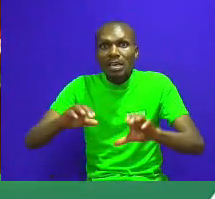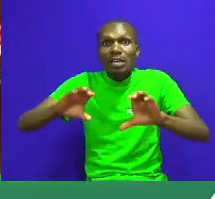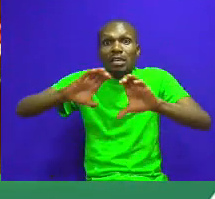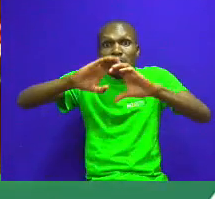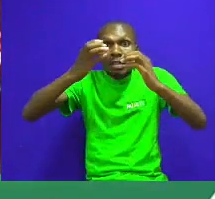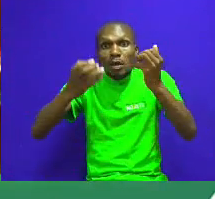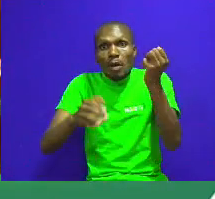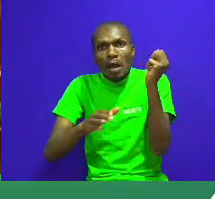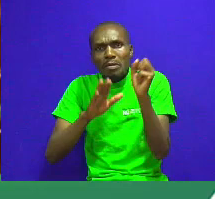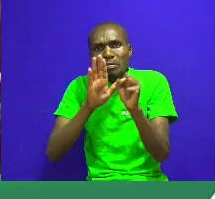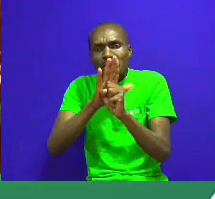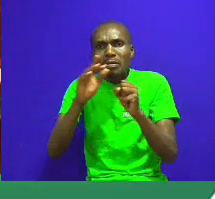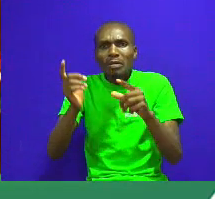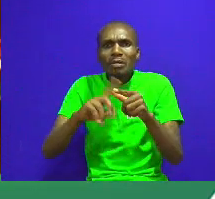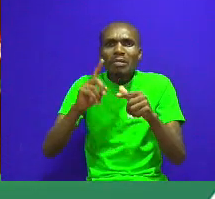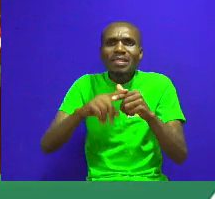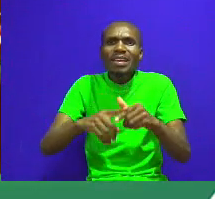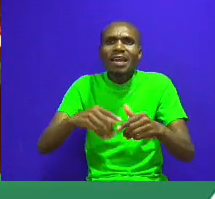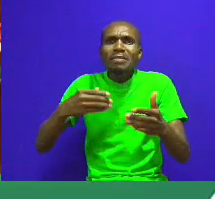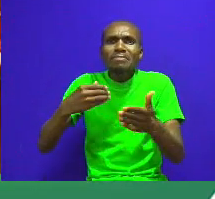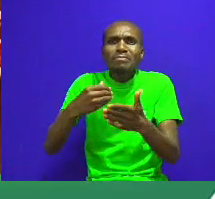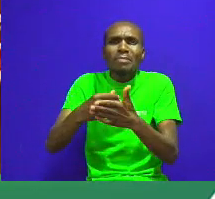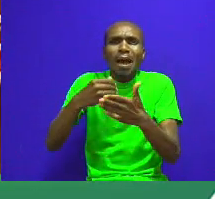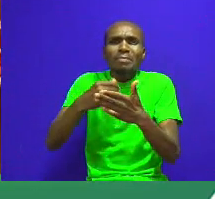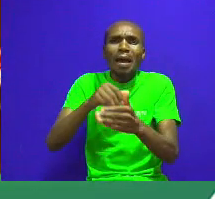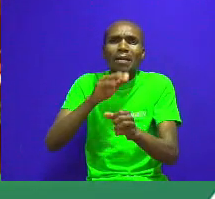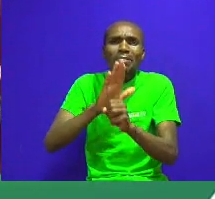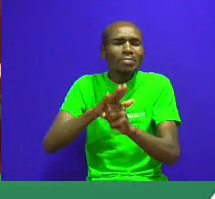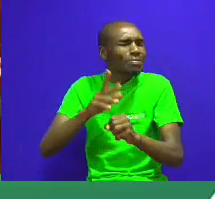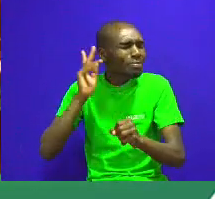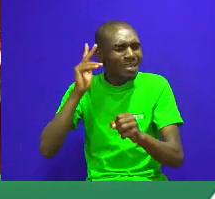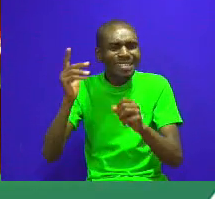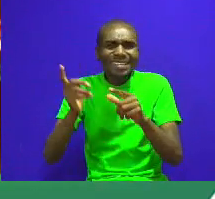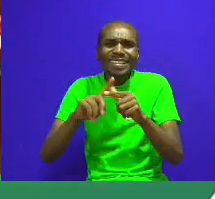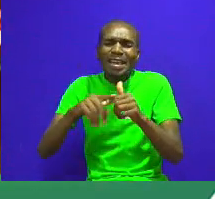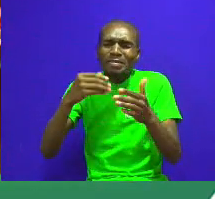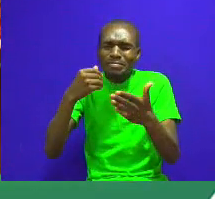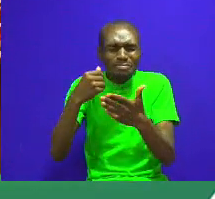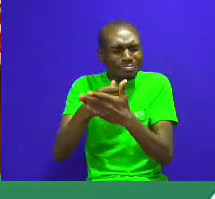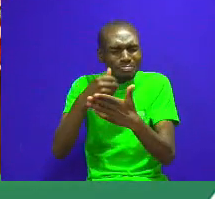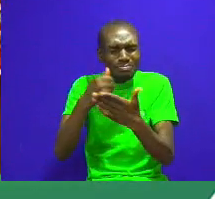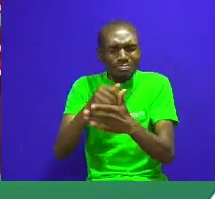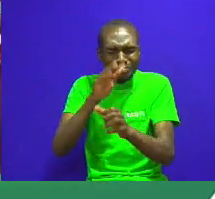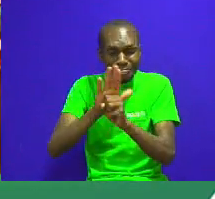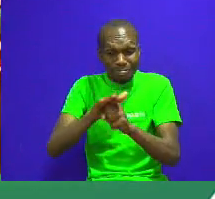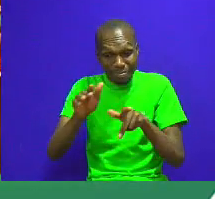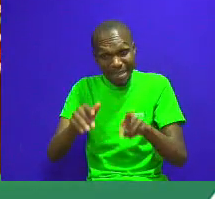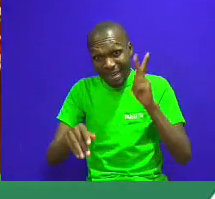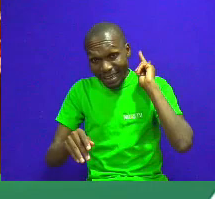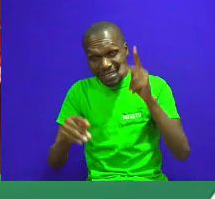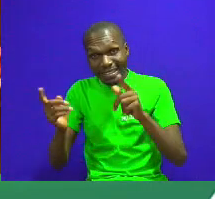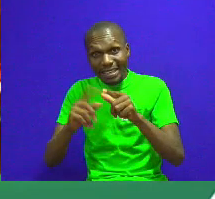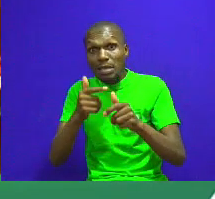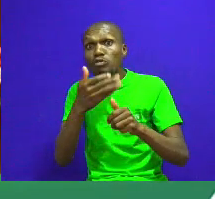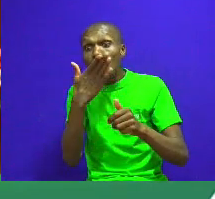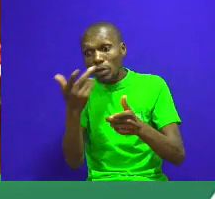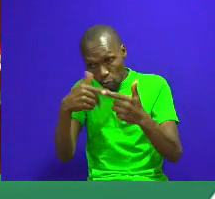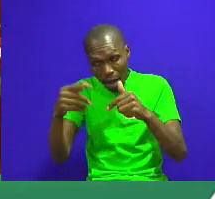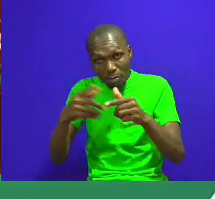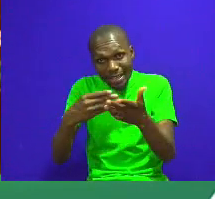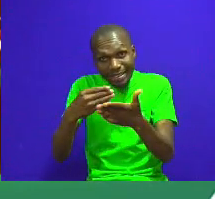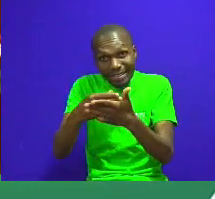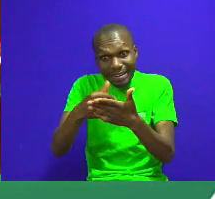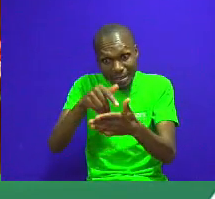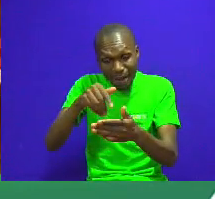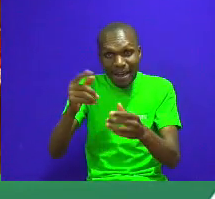has many clients, it has money flowing. In fact, in Kisii, we have dollars. So if you want to come to make dollars, come to